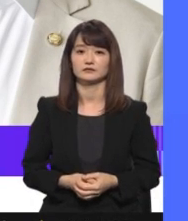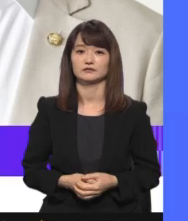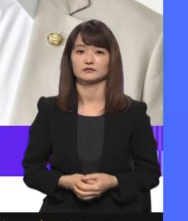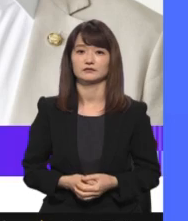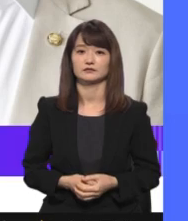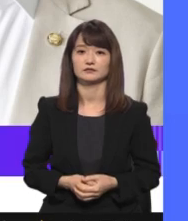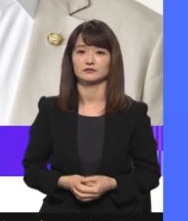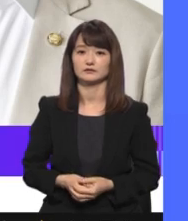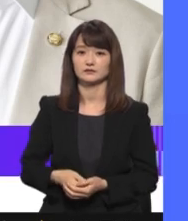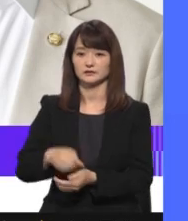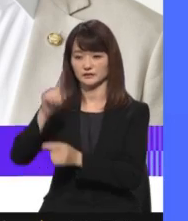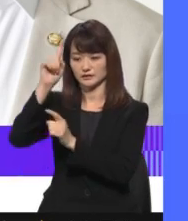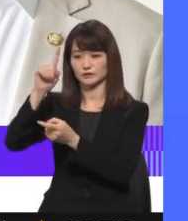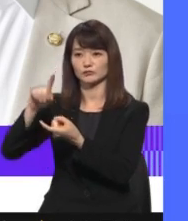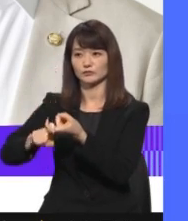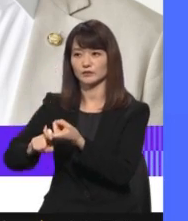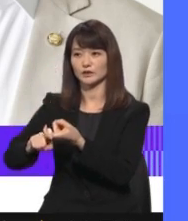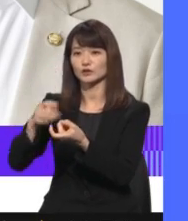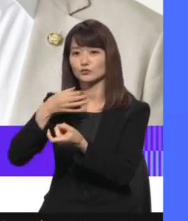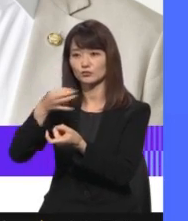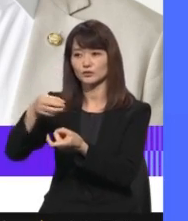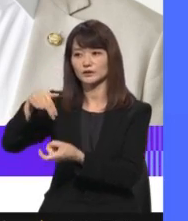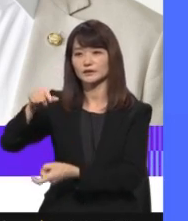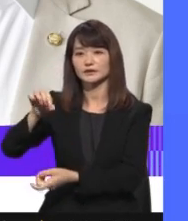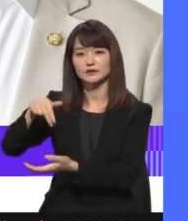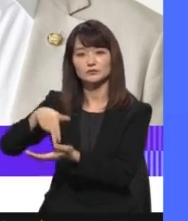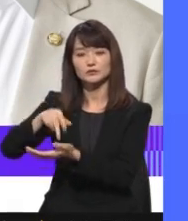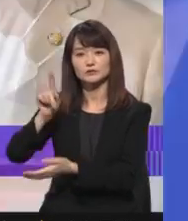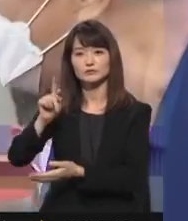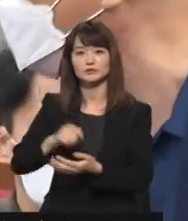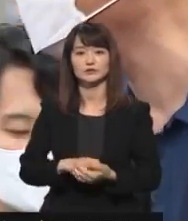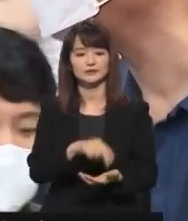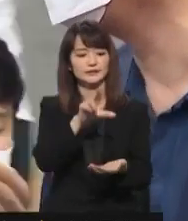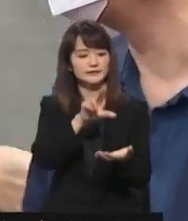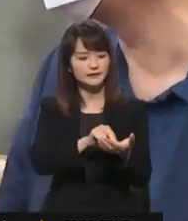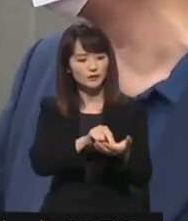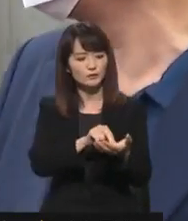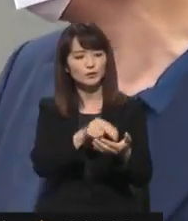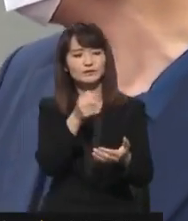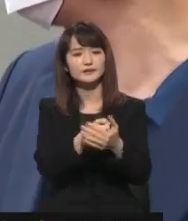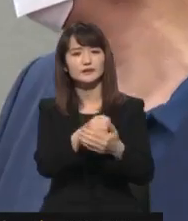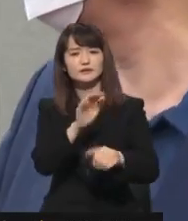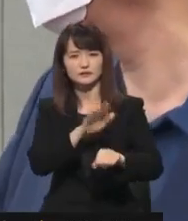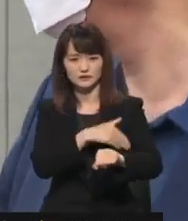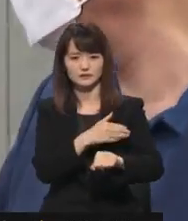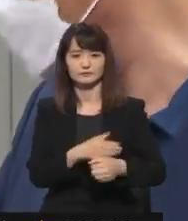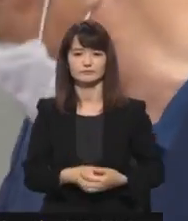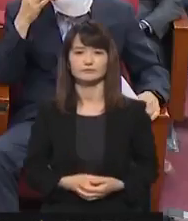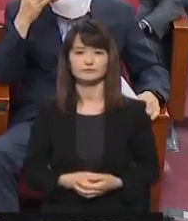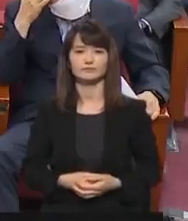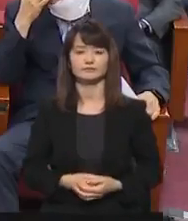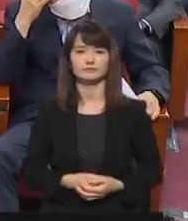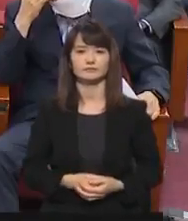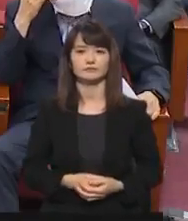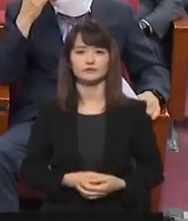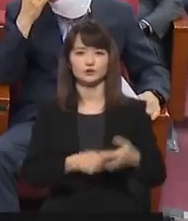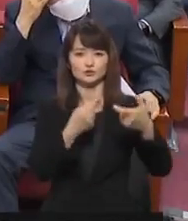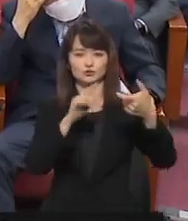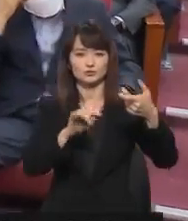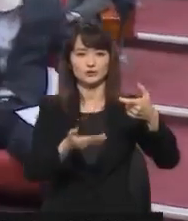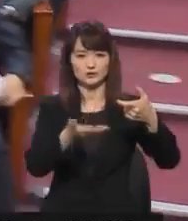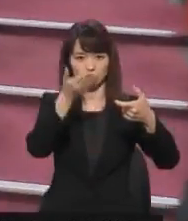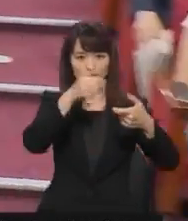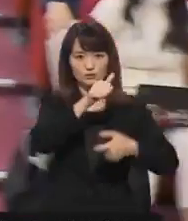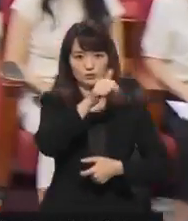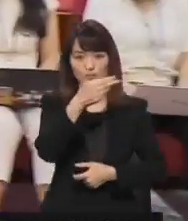경 태 우 님 생각은 어떻습니까 냄새 좀 제목부터 전 잘못도 보는데요 이 옷 탈 6과 팀 문을 너 무